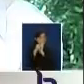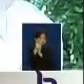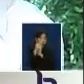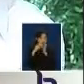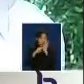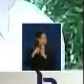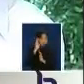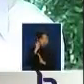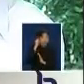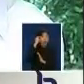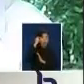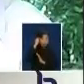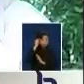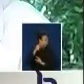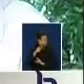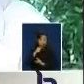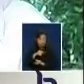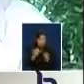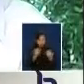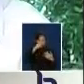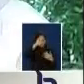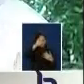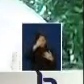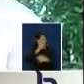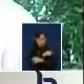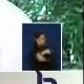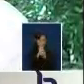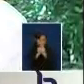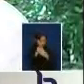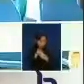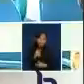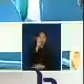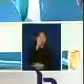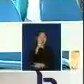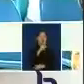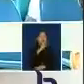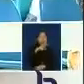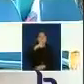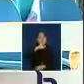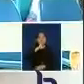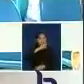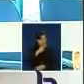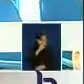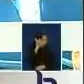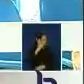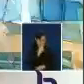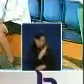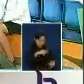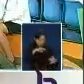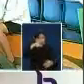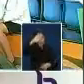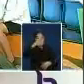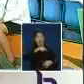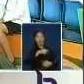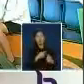ราะถ้าเขาเป็นแล้วเขาไม่ได้พบหมอผมย้ำอีกครั้งนะโอกาสนั้นนะโอกาสที่มีความเสี่ยงสูงนะอาจจะถึงแก่ชีวิตหรือเป็นอะไรที่รุนแรง